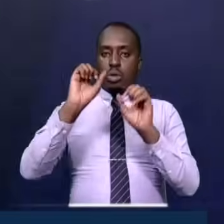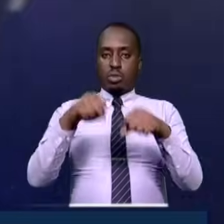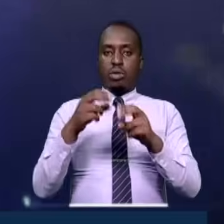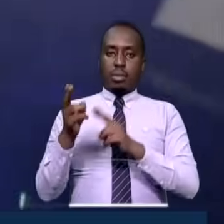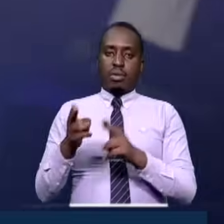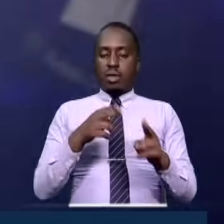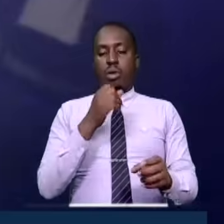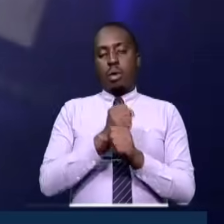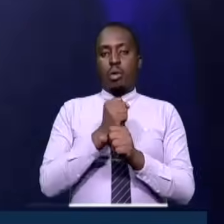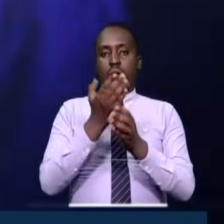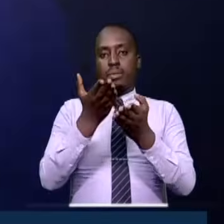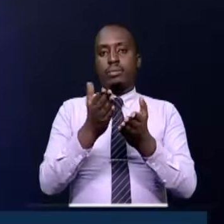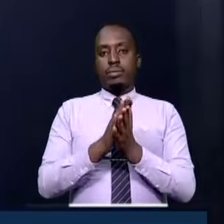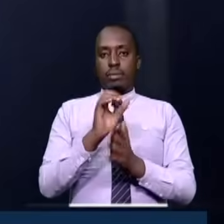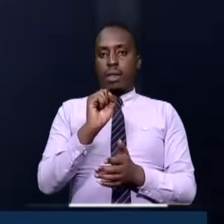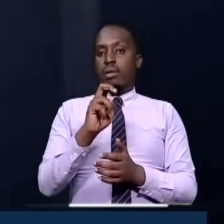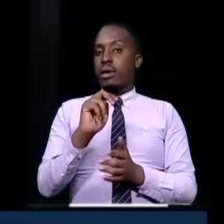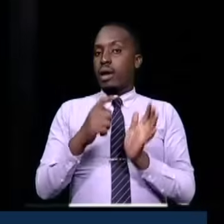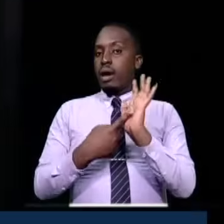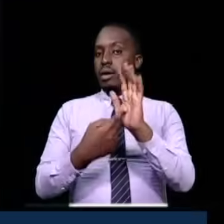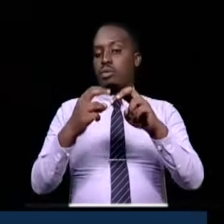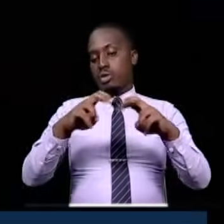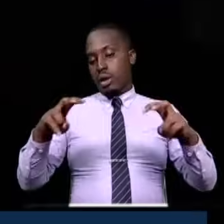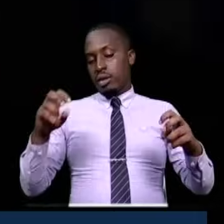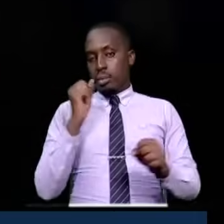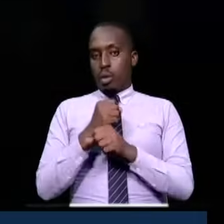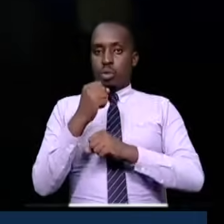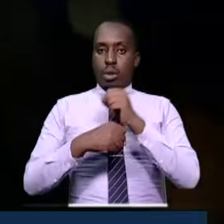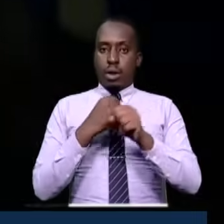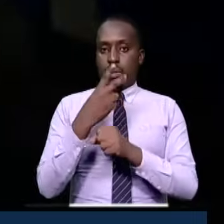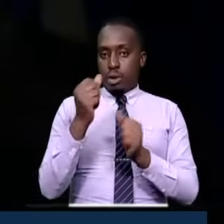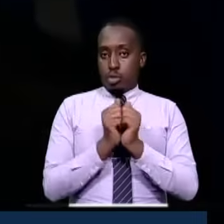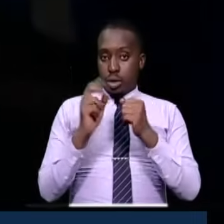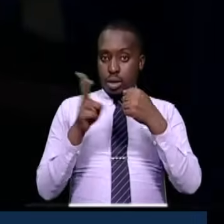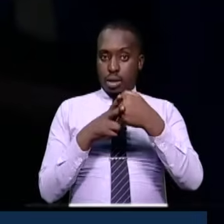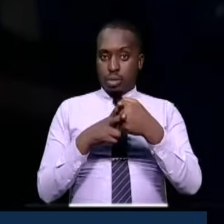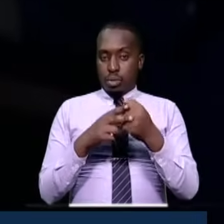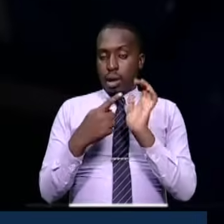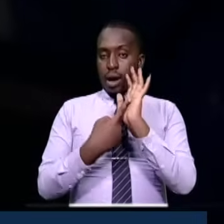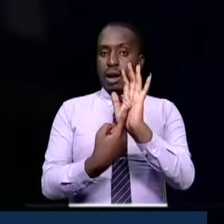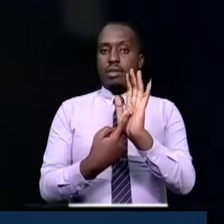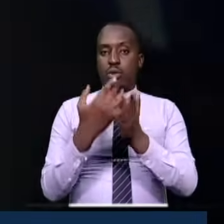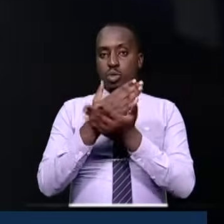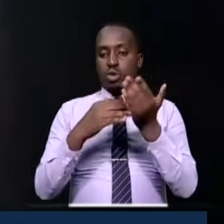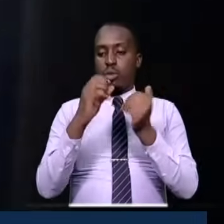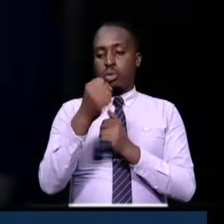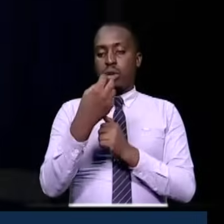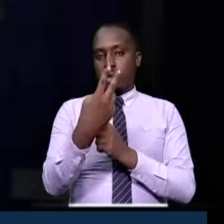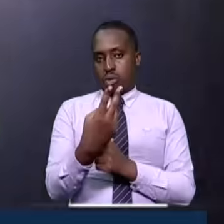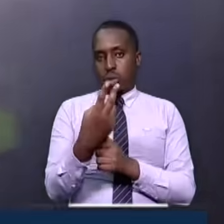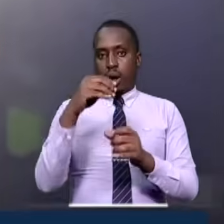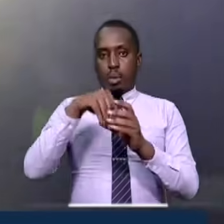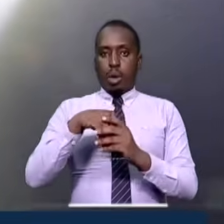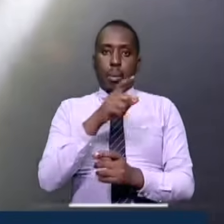abasanzwe mu mwuga w'ubucukuzi Sena yagaragarijwe ko ubushakashatsi bwakozwe mu mwaka w'2017 bwagaragaje ko duce 52